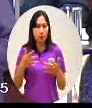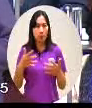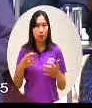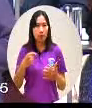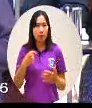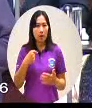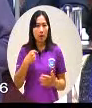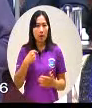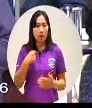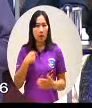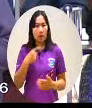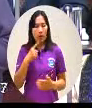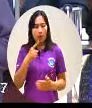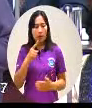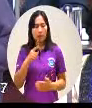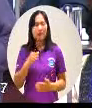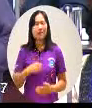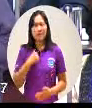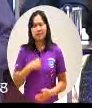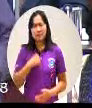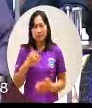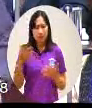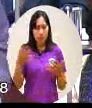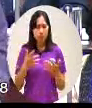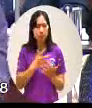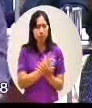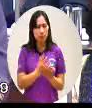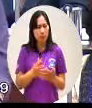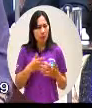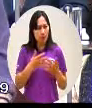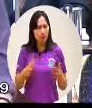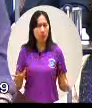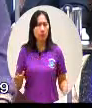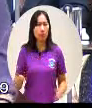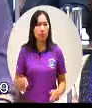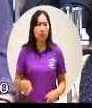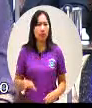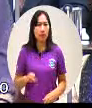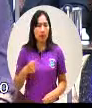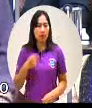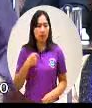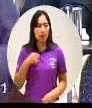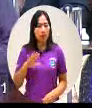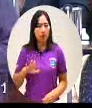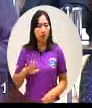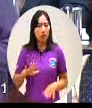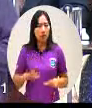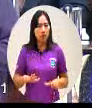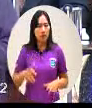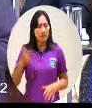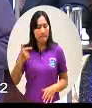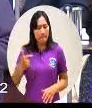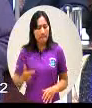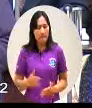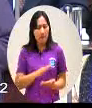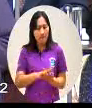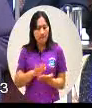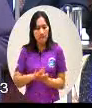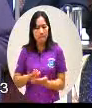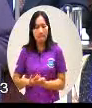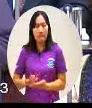真正一拖拉苦的问题。但是咱即摆拢逐一一点点解决了吼，我支